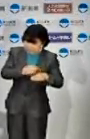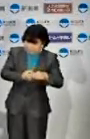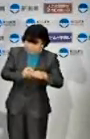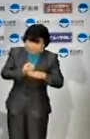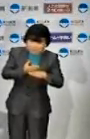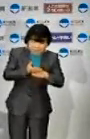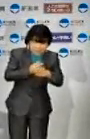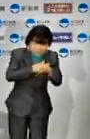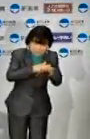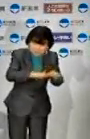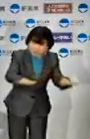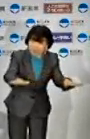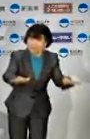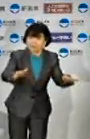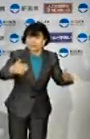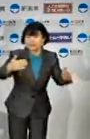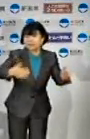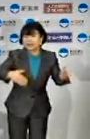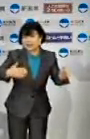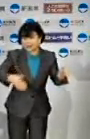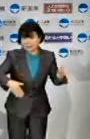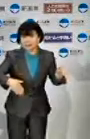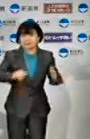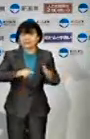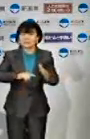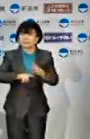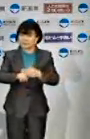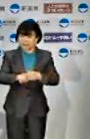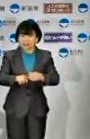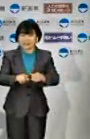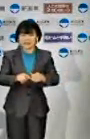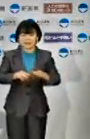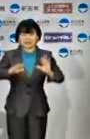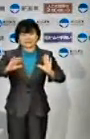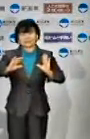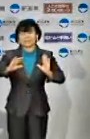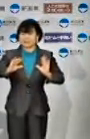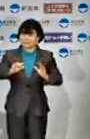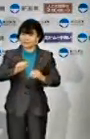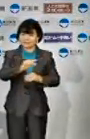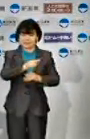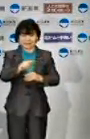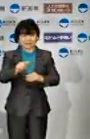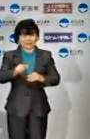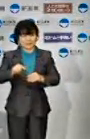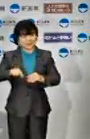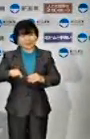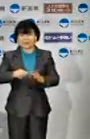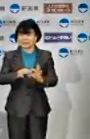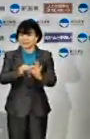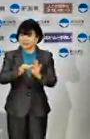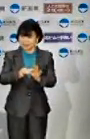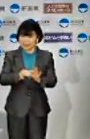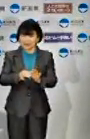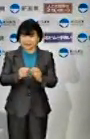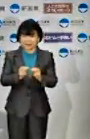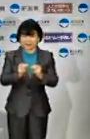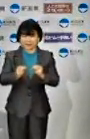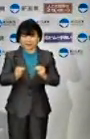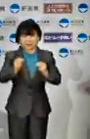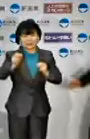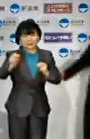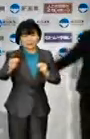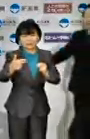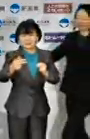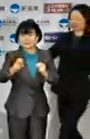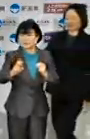ないというところで、それこそのこの発信とか自慢ということに関しては伸びしろがあると思いますよね。はい、まあ、逆に